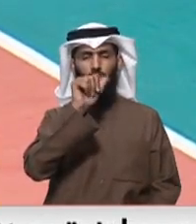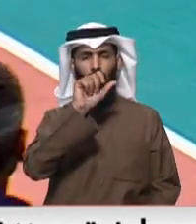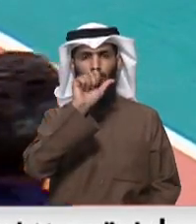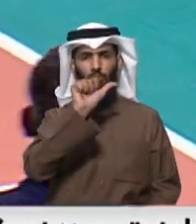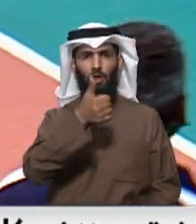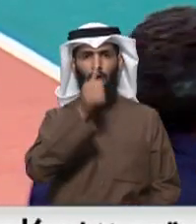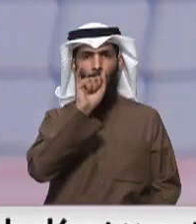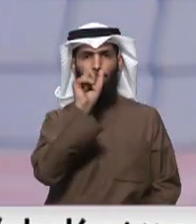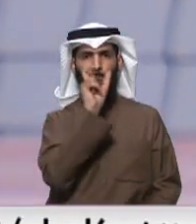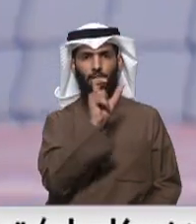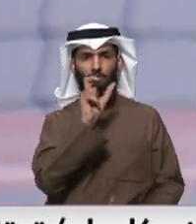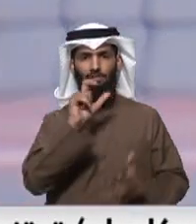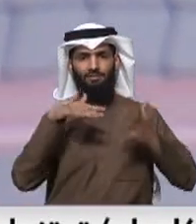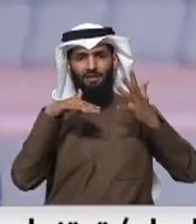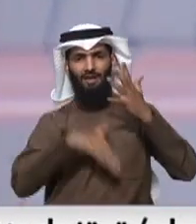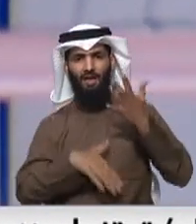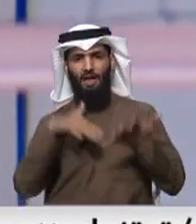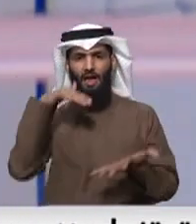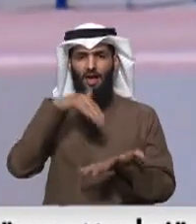في المركز